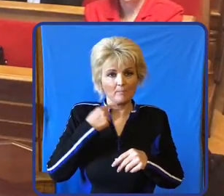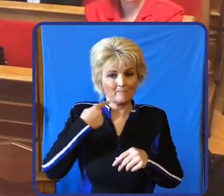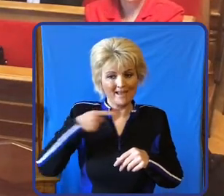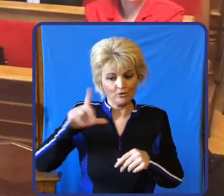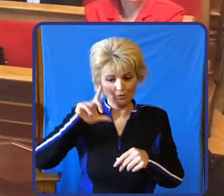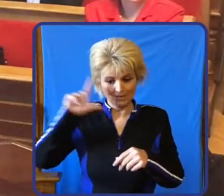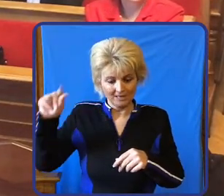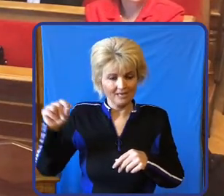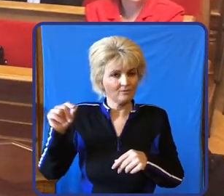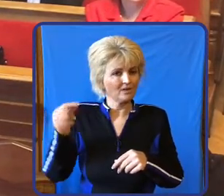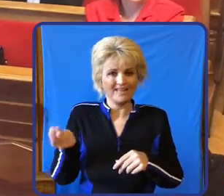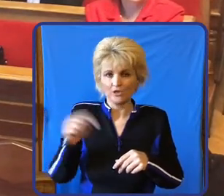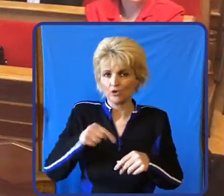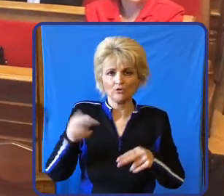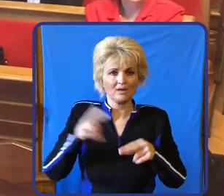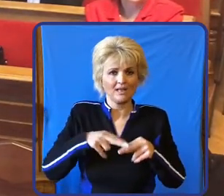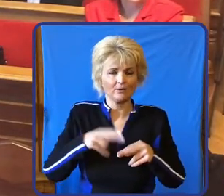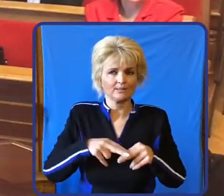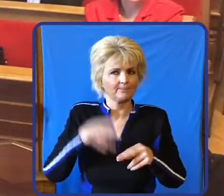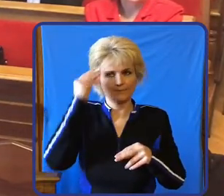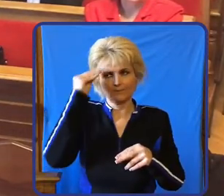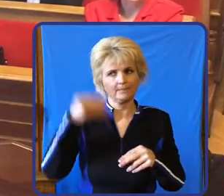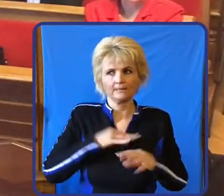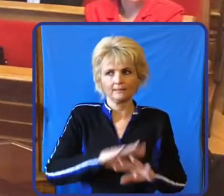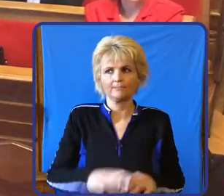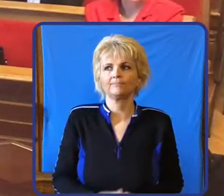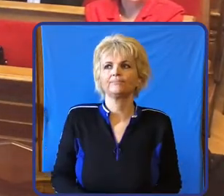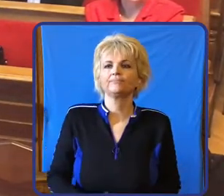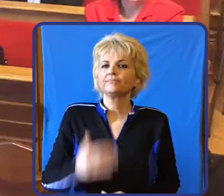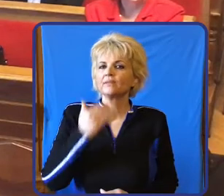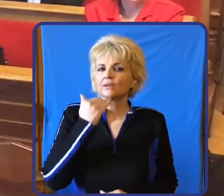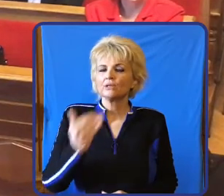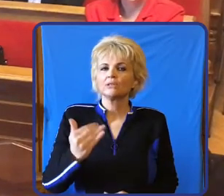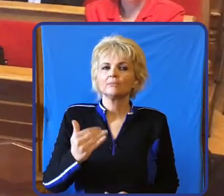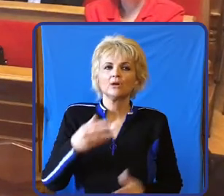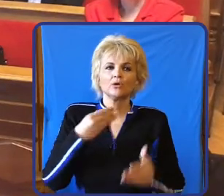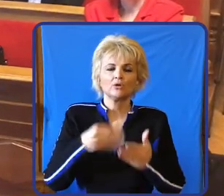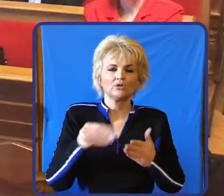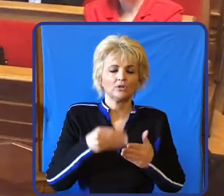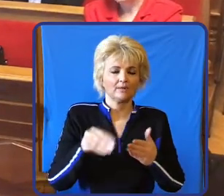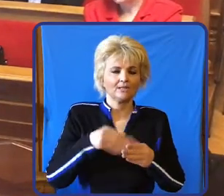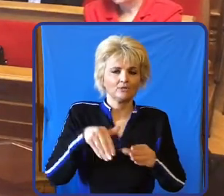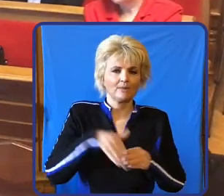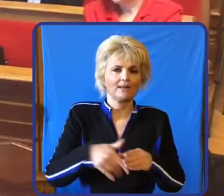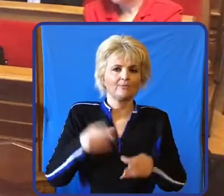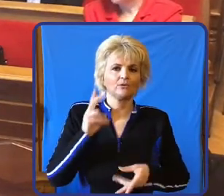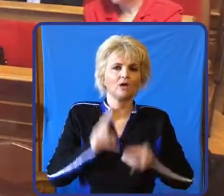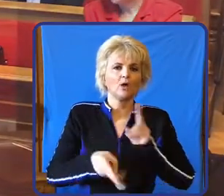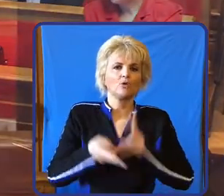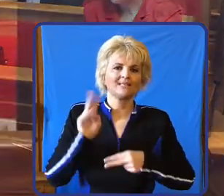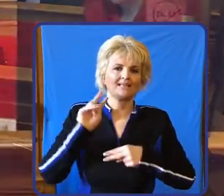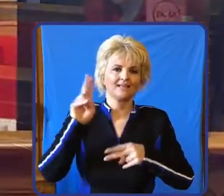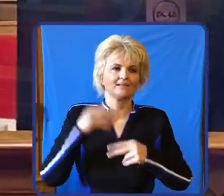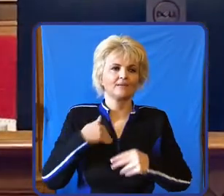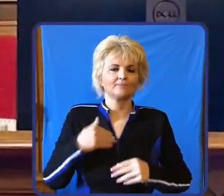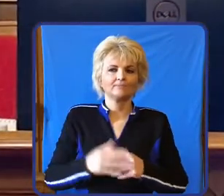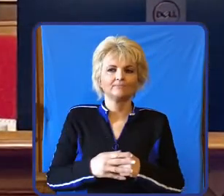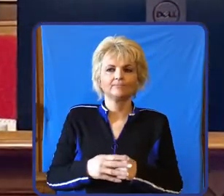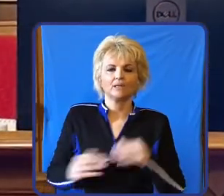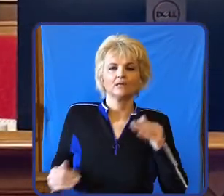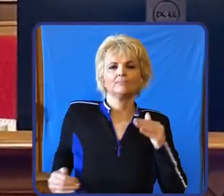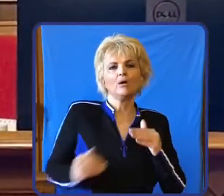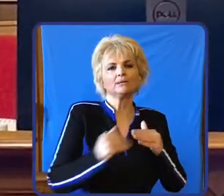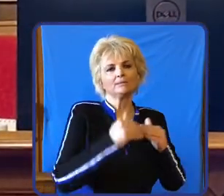vagy ne is jöjjünk legközelebb. Tehát ezt így nem értem. Köszönöm, de a költségvetés is benne volt, ahogy ígértem. Köszönöm. Én